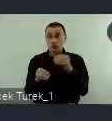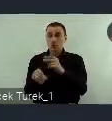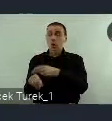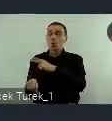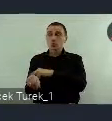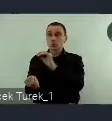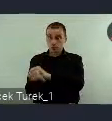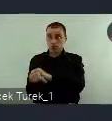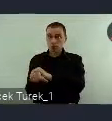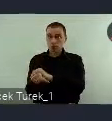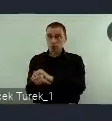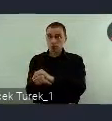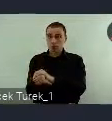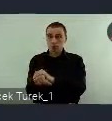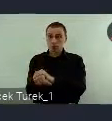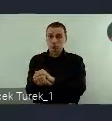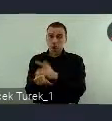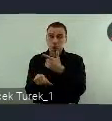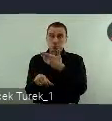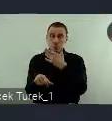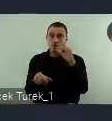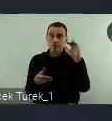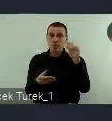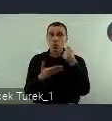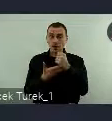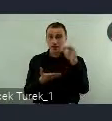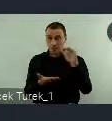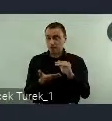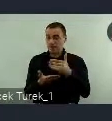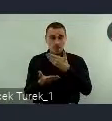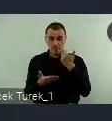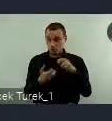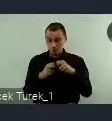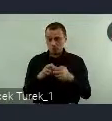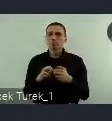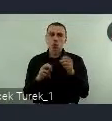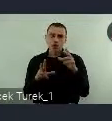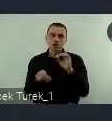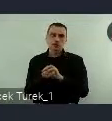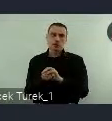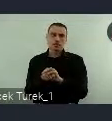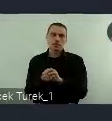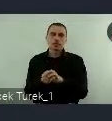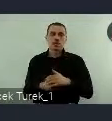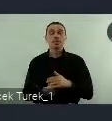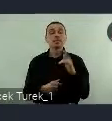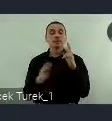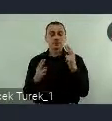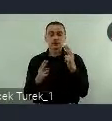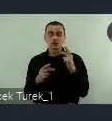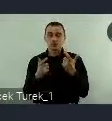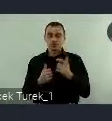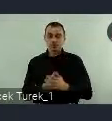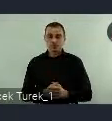nie pomniejszający jakby dotacji to w porządku No to jest Wiecie co jest do zrobienia zwróćcie uwagę że to co ważne